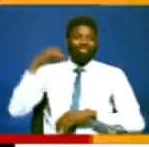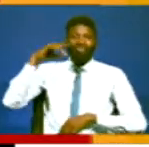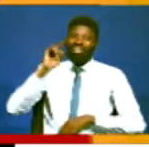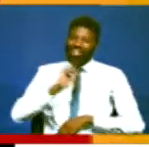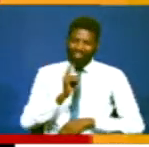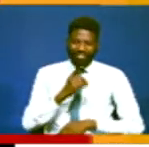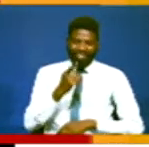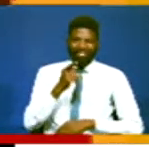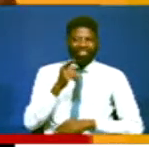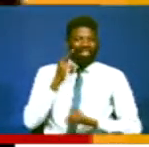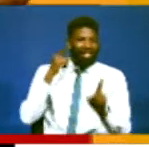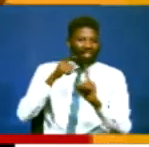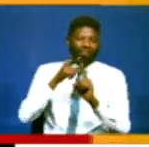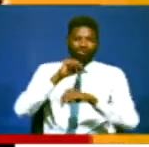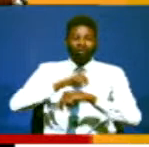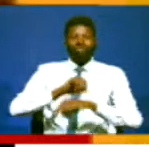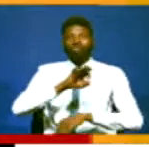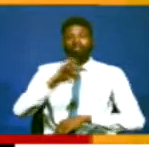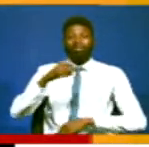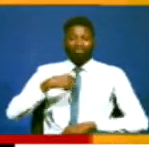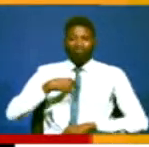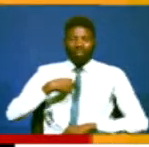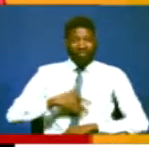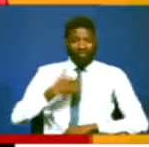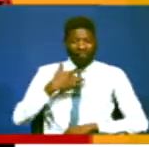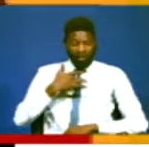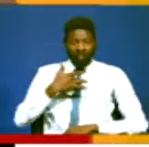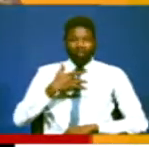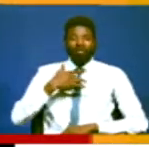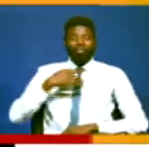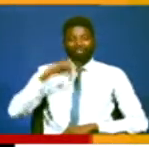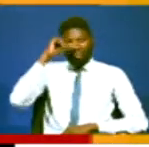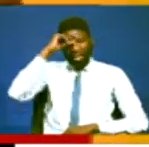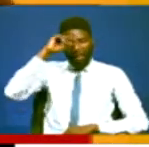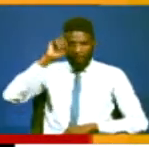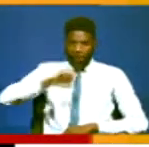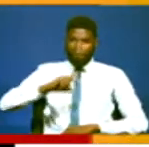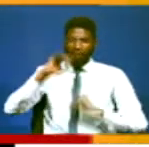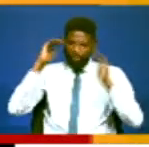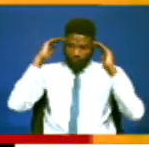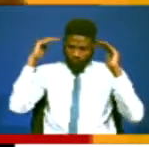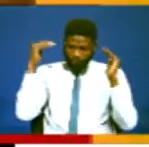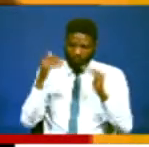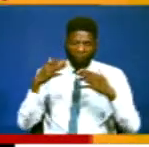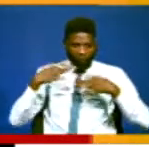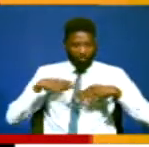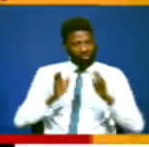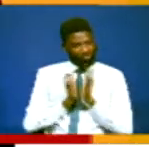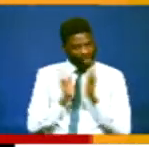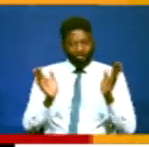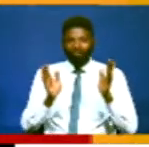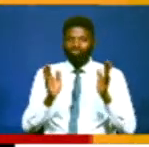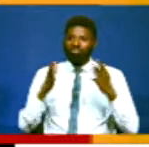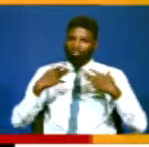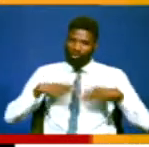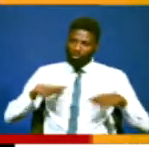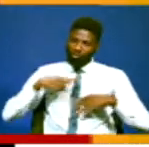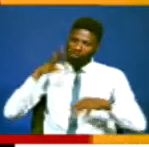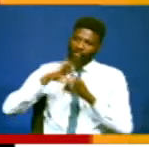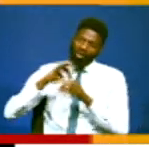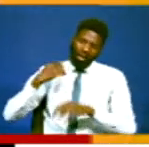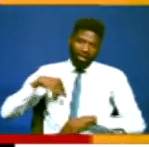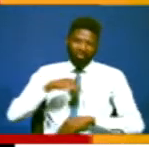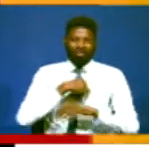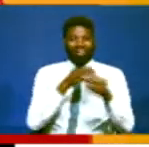inastahili kuangalia watu kwa jumla kwamba hawa ni wananchi. Mm-hmm. Hawa ni wapiga kura kwa jumla, ndio wanatuchagua sisi viongozi. No. Wakati